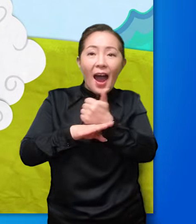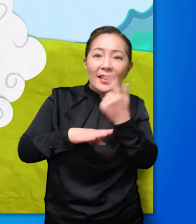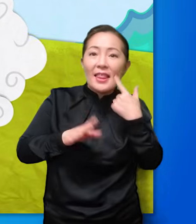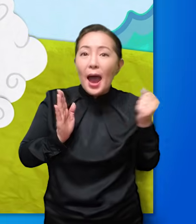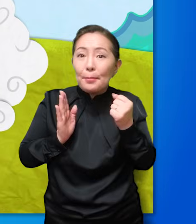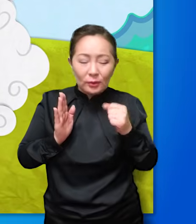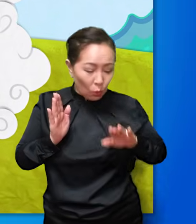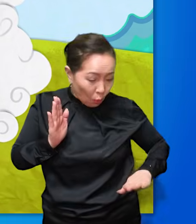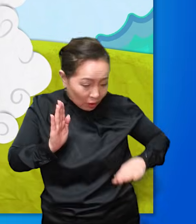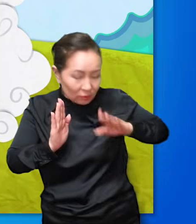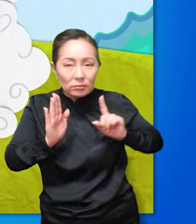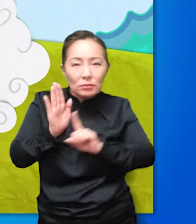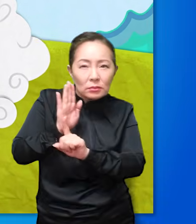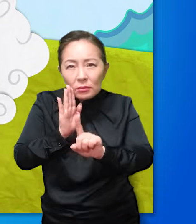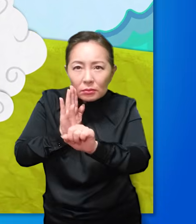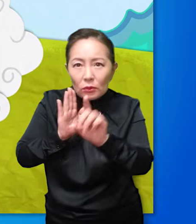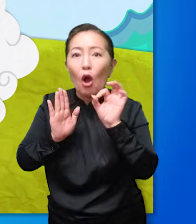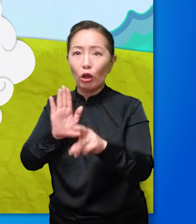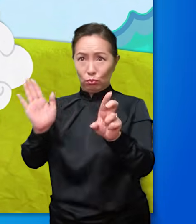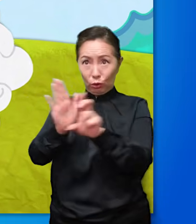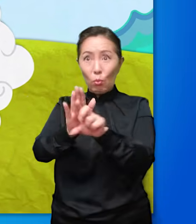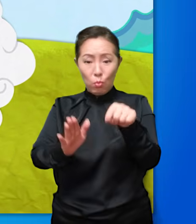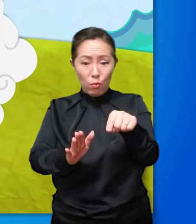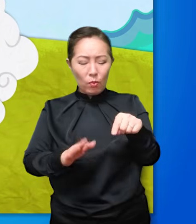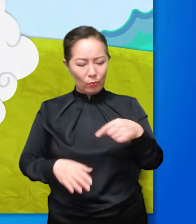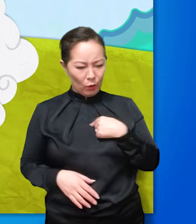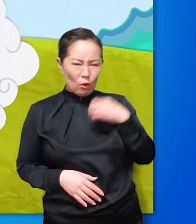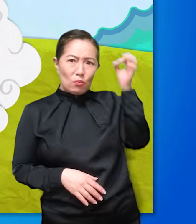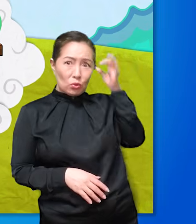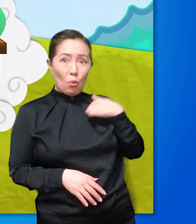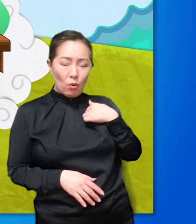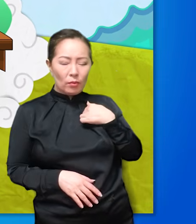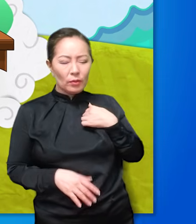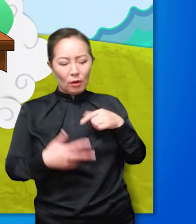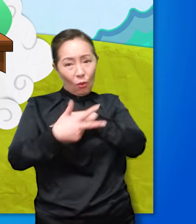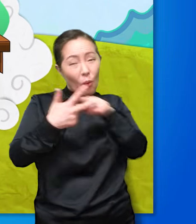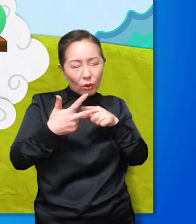ариун сэтгэлээр адал явдлаар аялах хүсэлтэй хүүхэд л олох боломжтой юм.